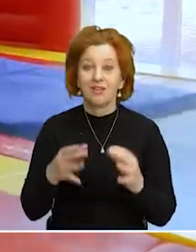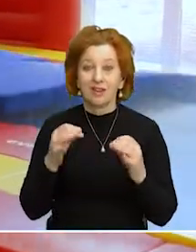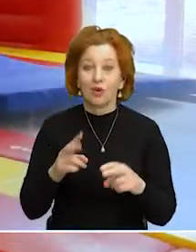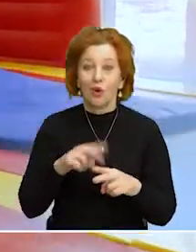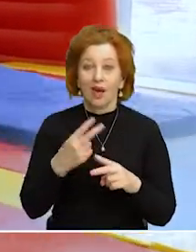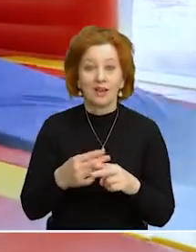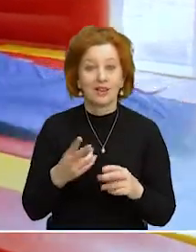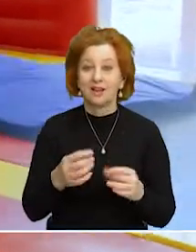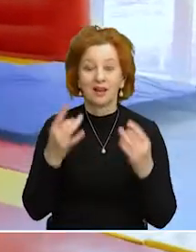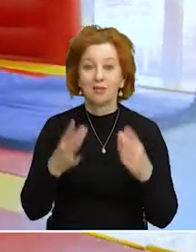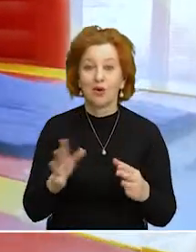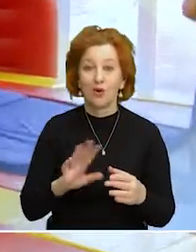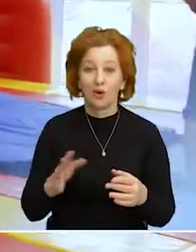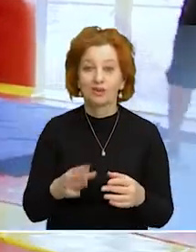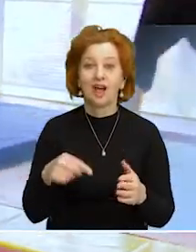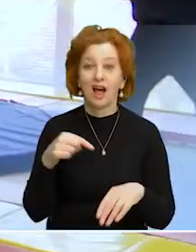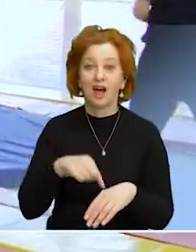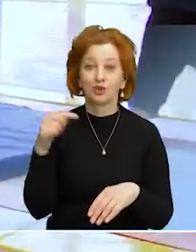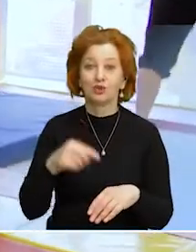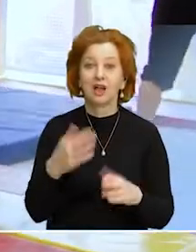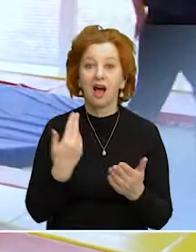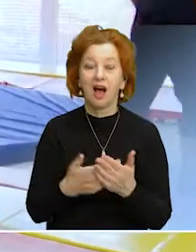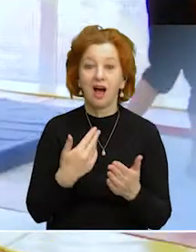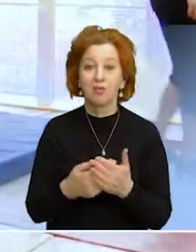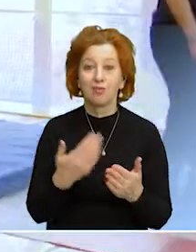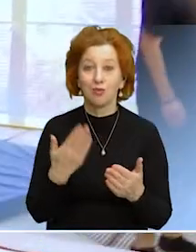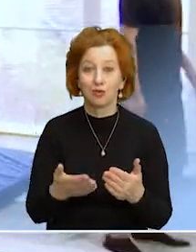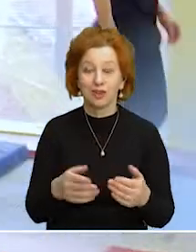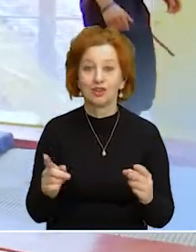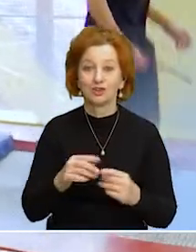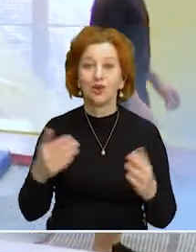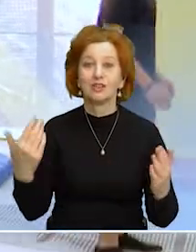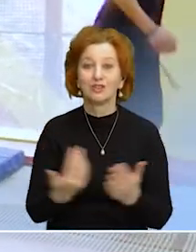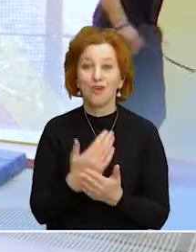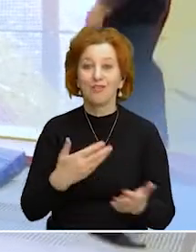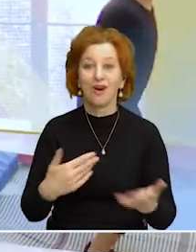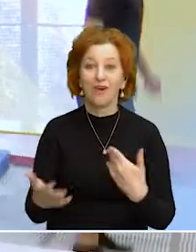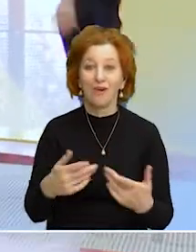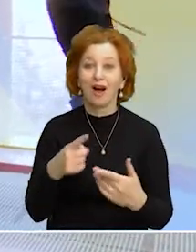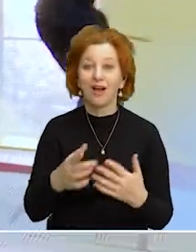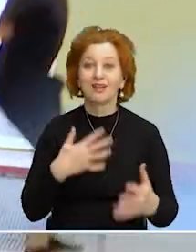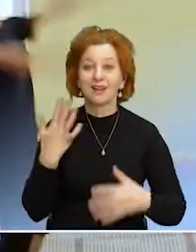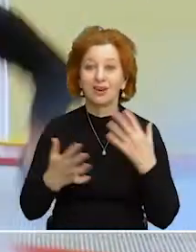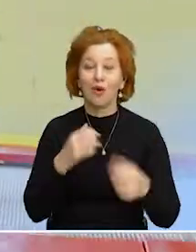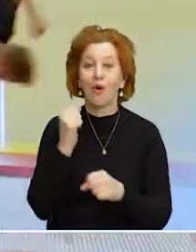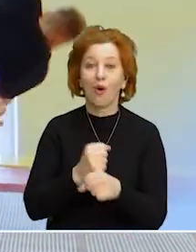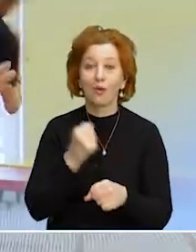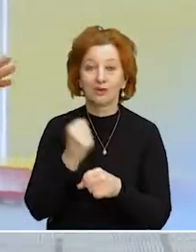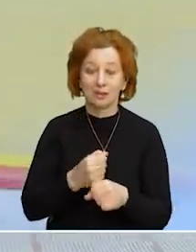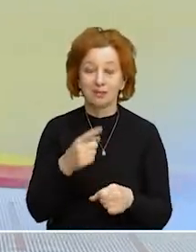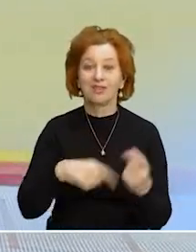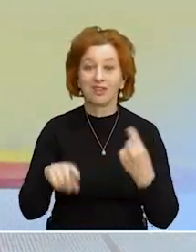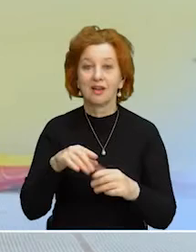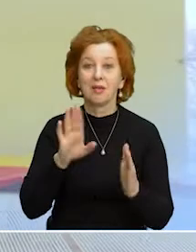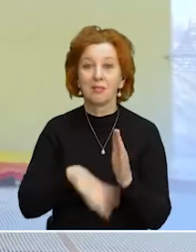элементом, но это не совсем просто, потому что ощущается так, будто учишься заново ходить. А такие тренировки помогают отработать